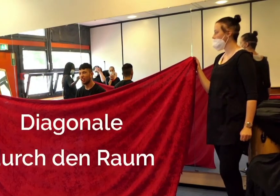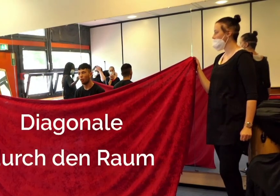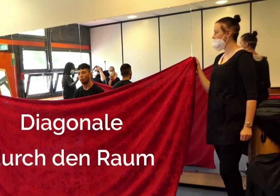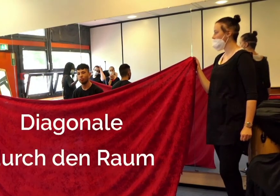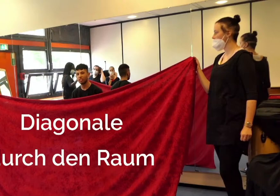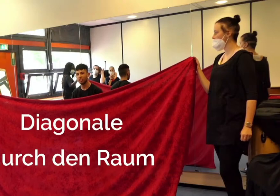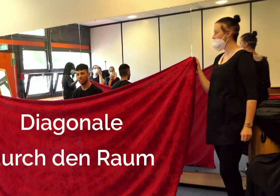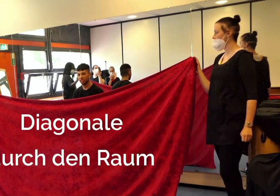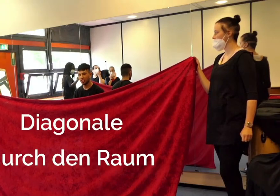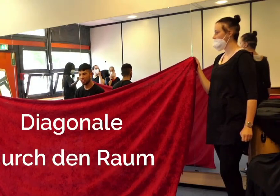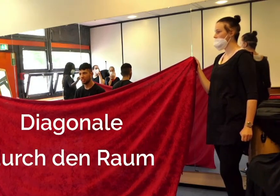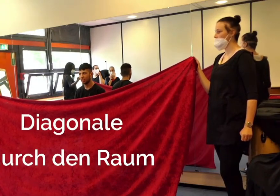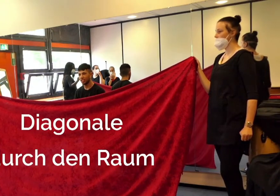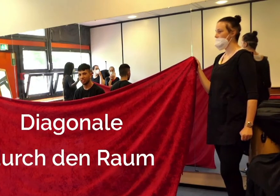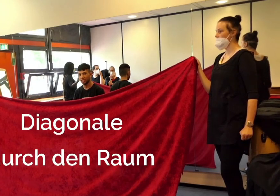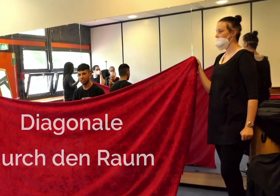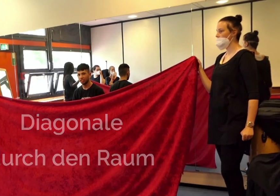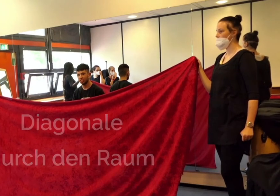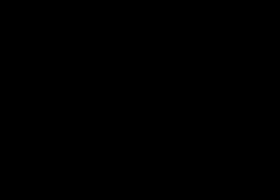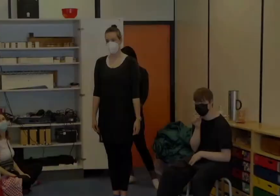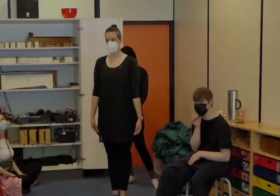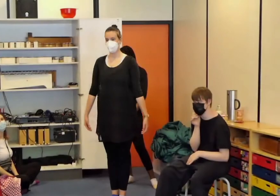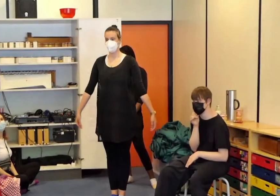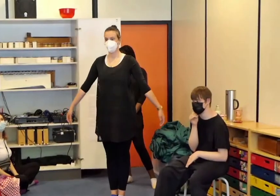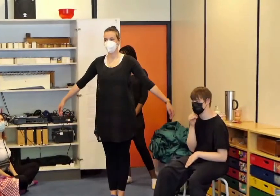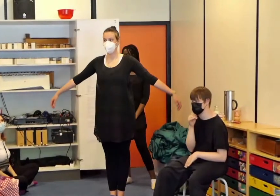Der Stimmenraum.